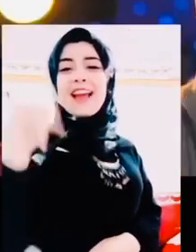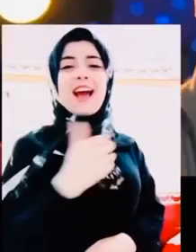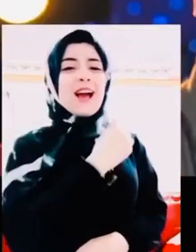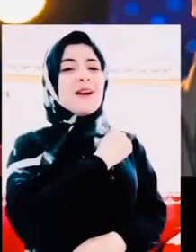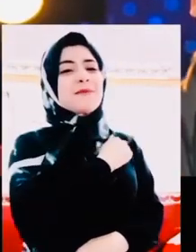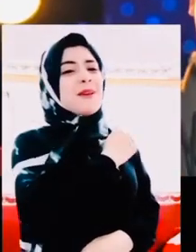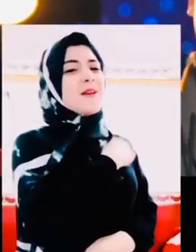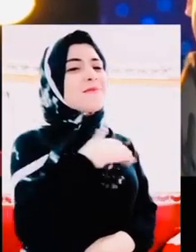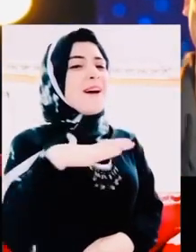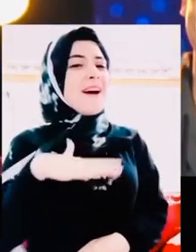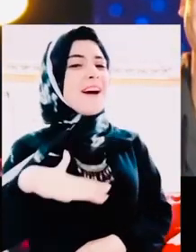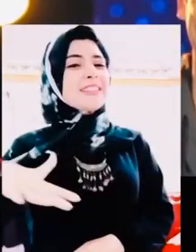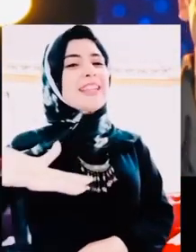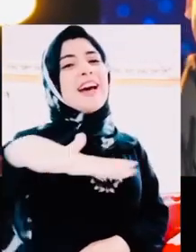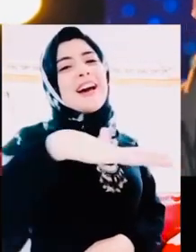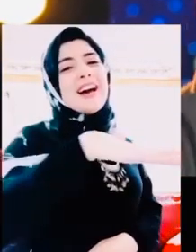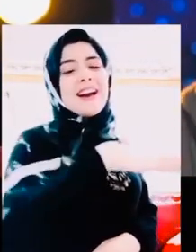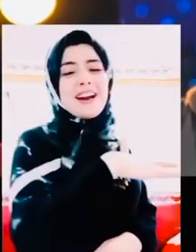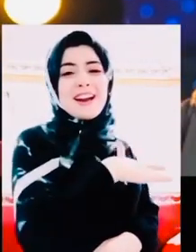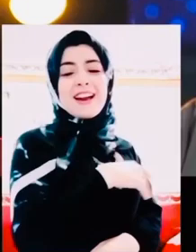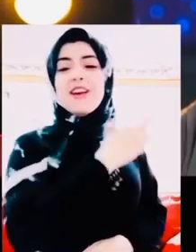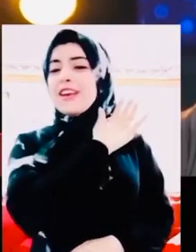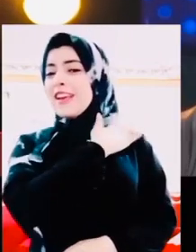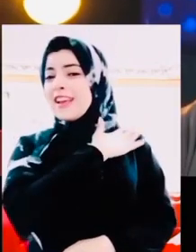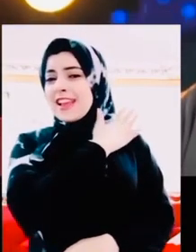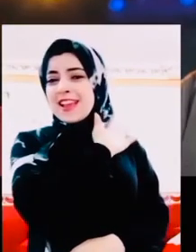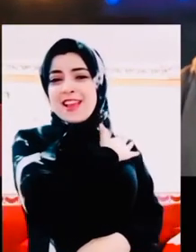لنا يا حبيبنا،